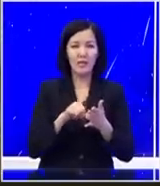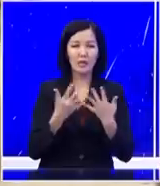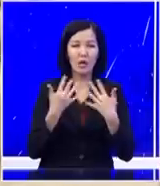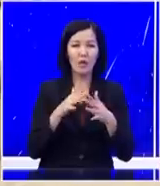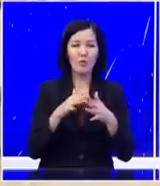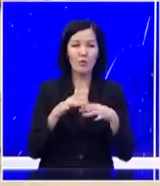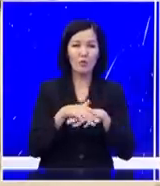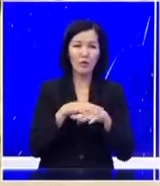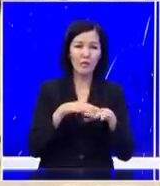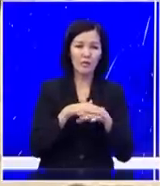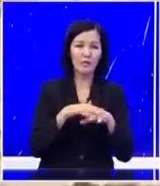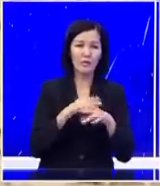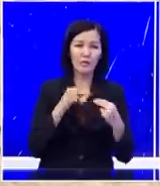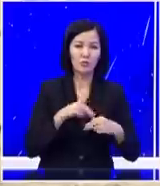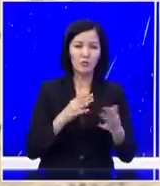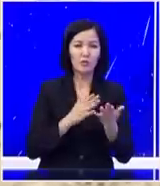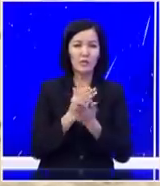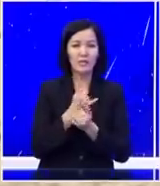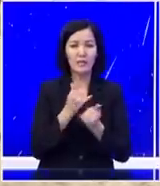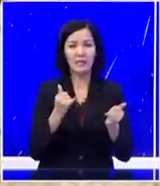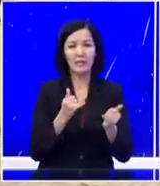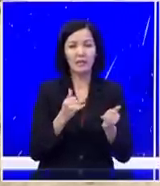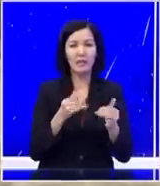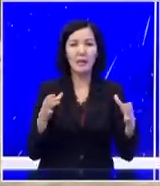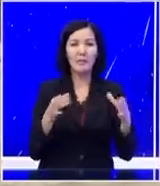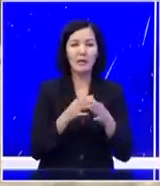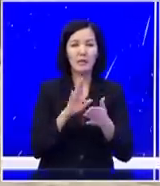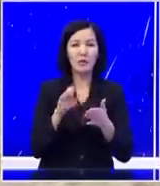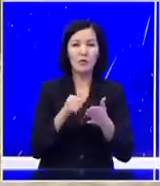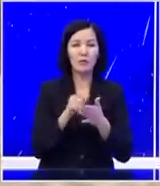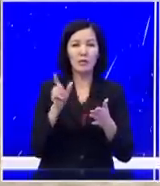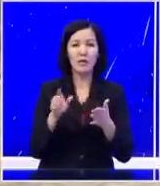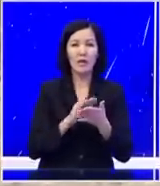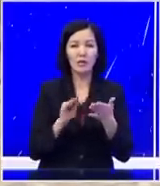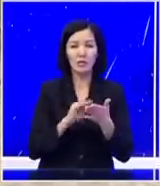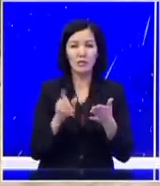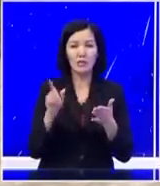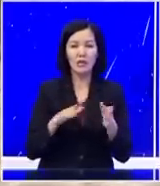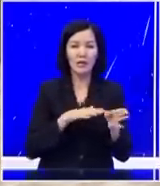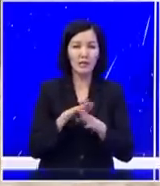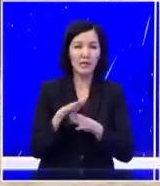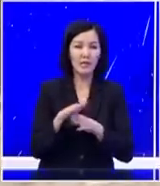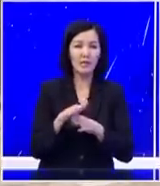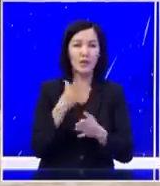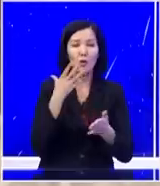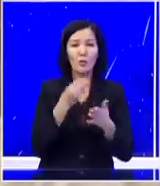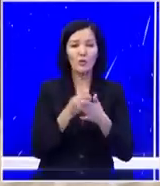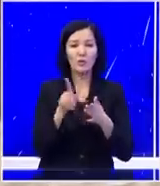өндіріс бригадирі, агроном, бас зоотехник, партия ұйымының хатшысы қызметін атқарған. Өмірлік тәжірибесімен